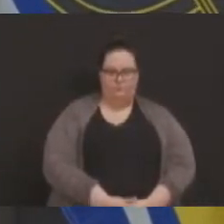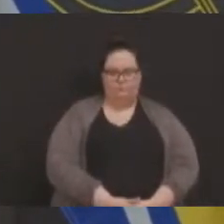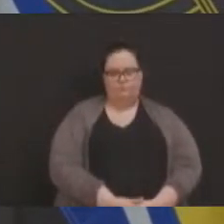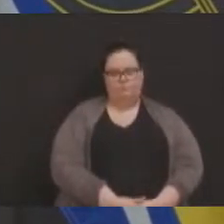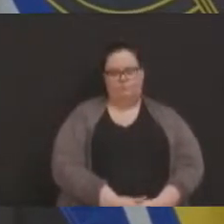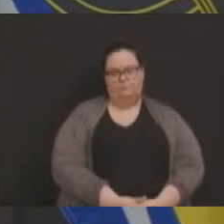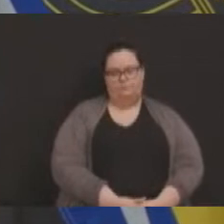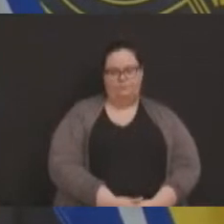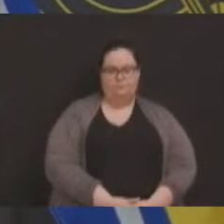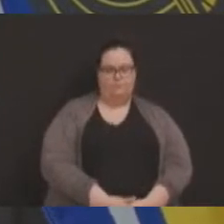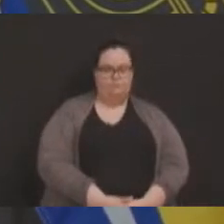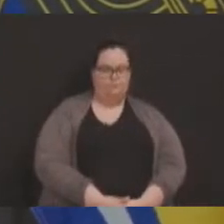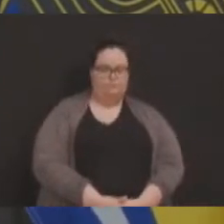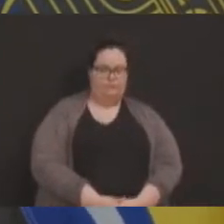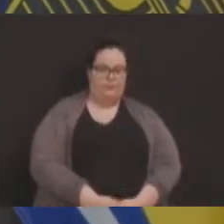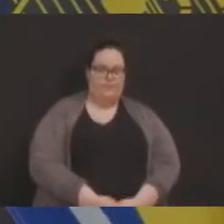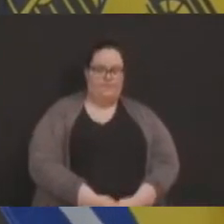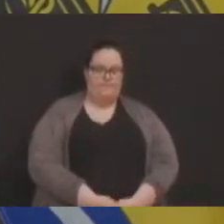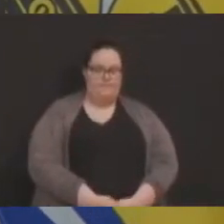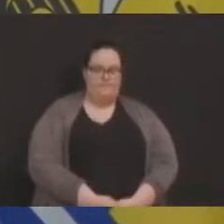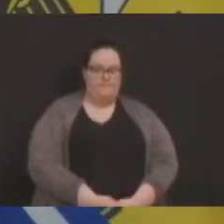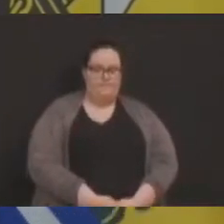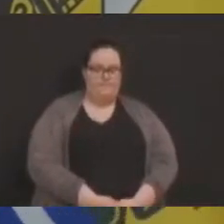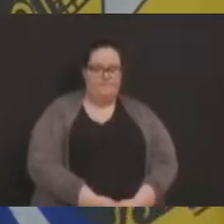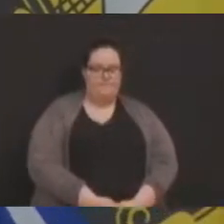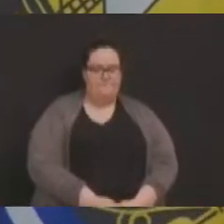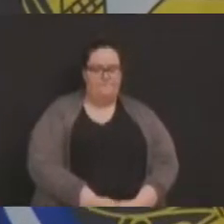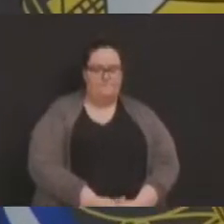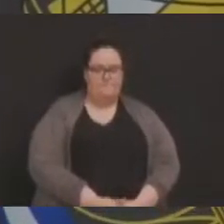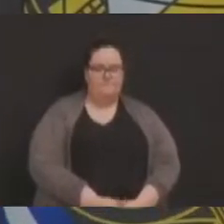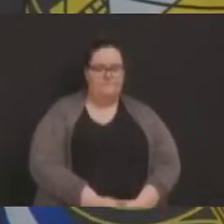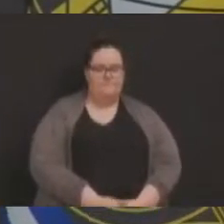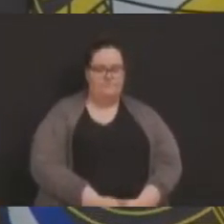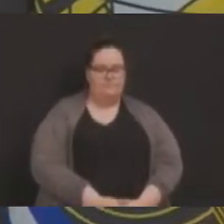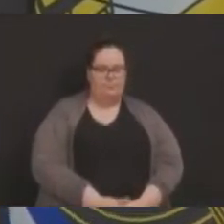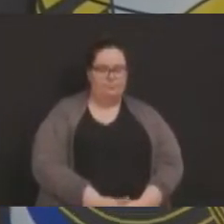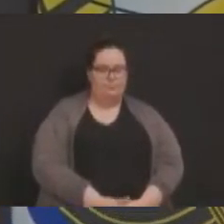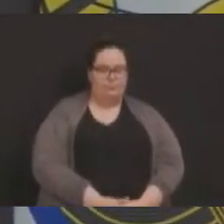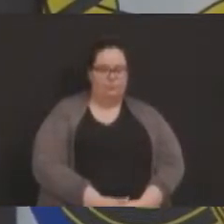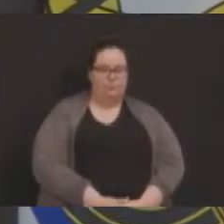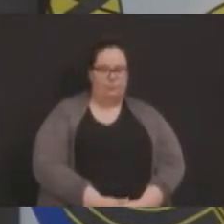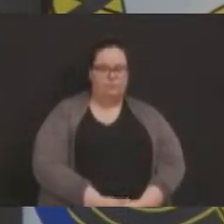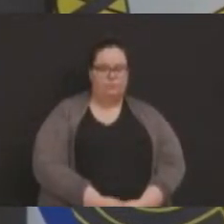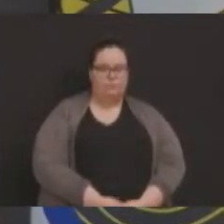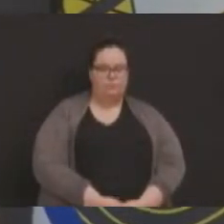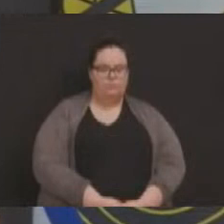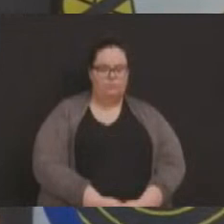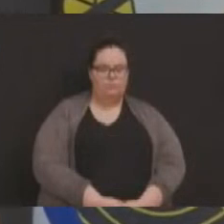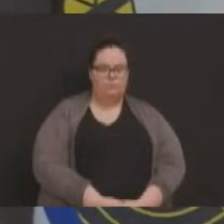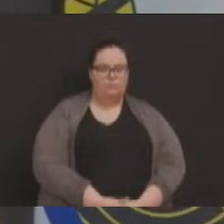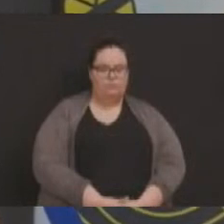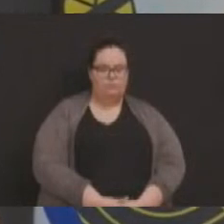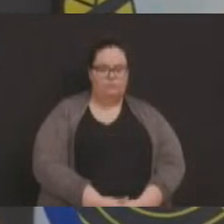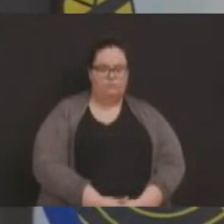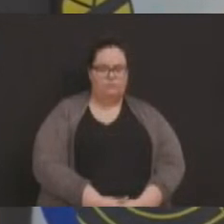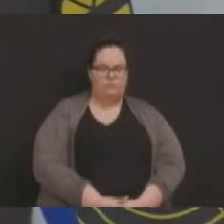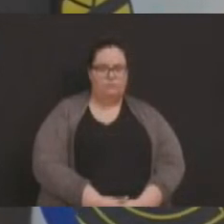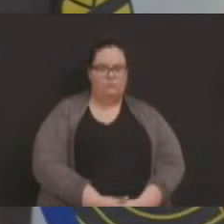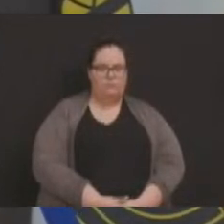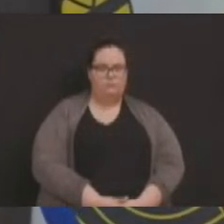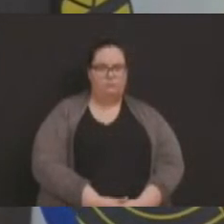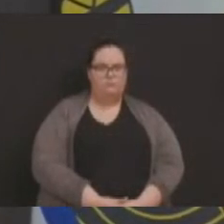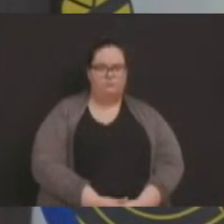résultats et est-ce que ce médicament-là pourrait être administré aux patients néo-brunswickois? Alors, on